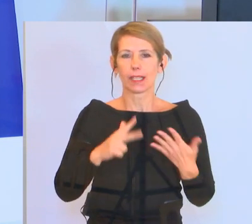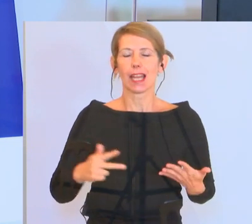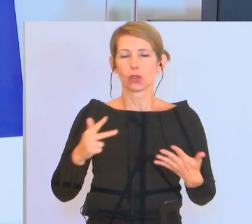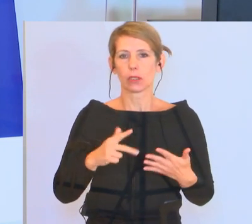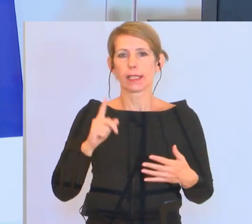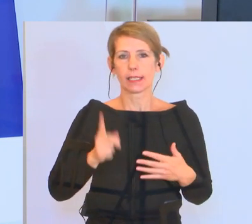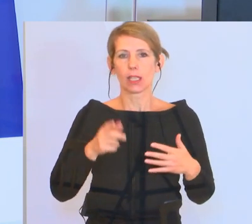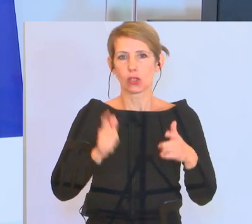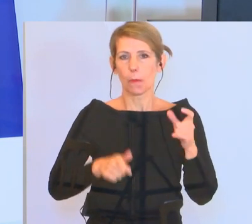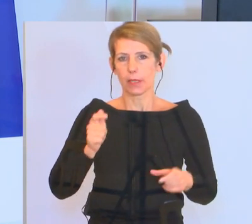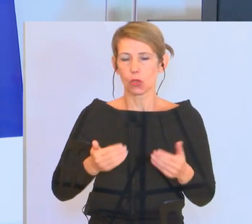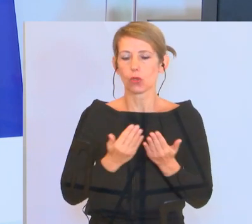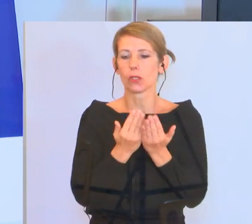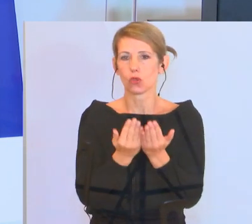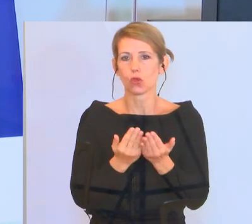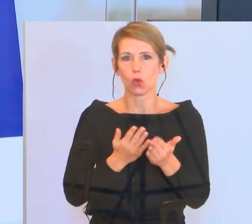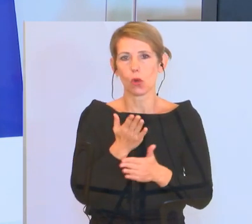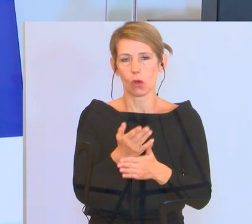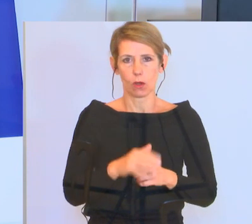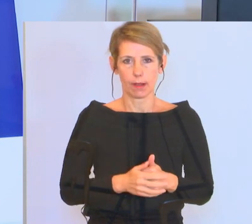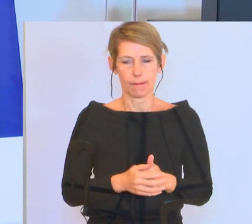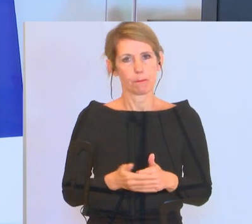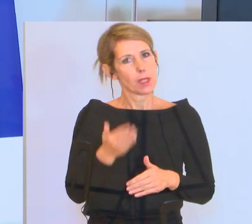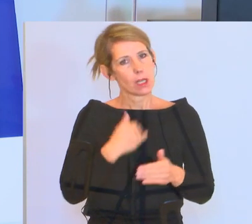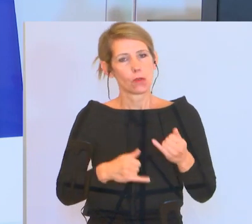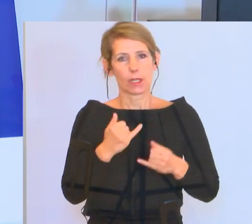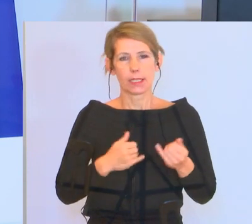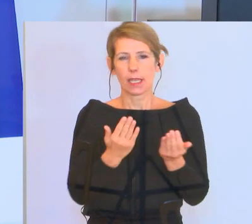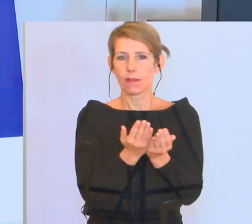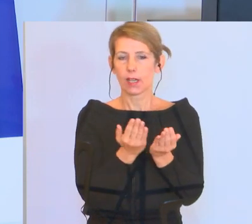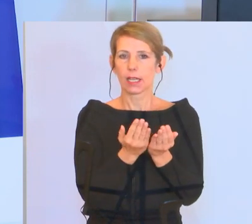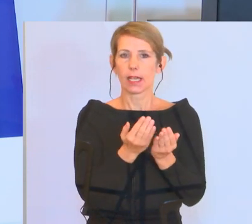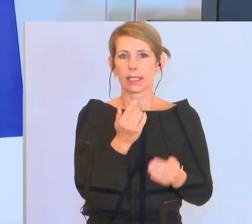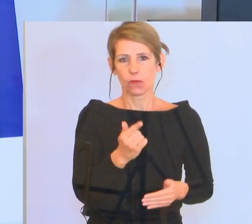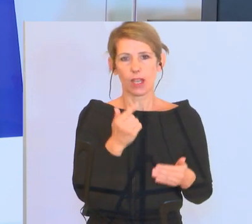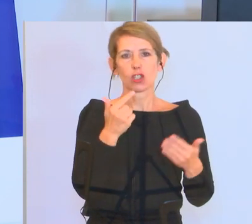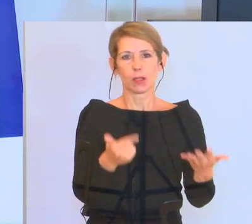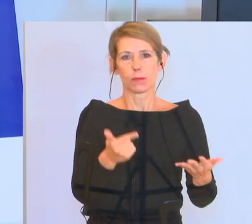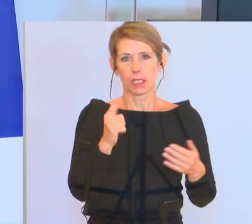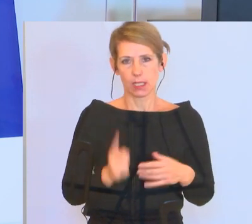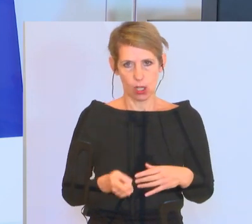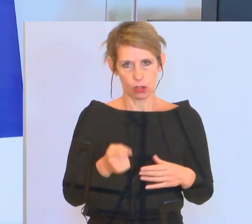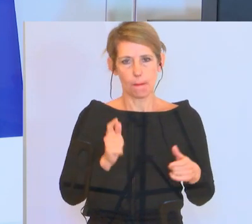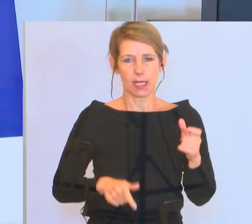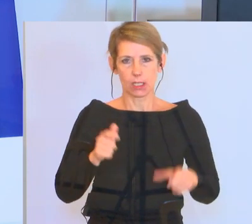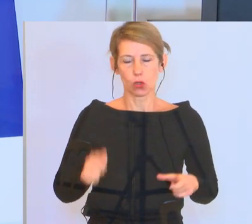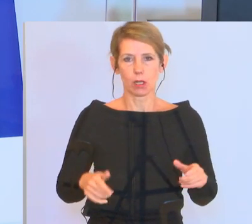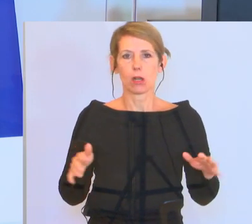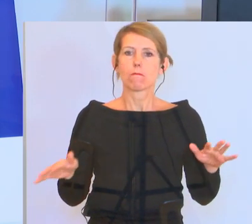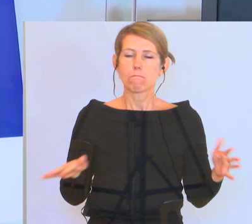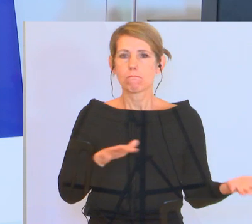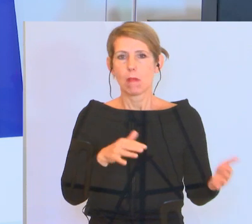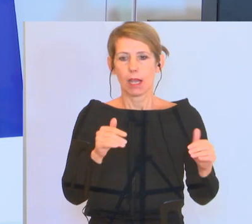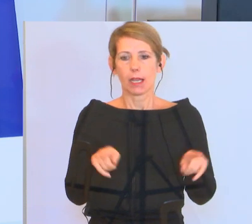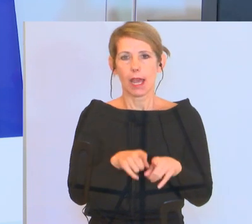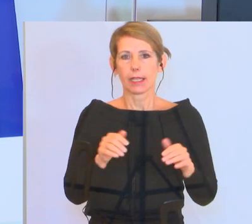63.288 Personen in Schulung. Der Abstand zum Vorjahr liegt bei etwa 72.000, also gleich auf